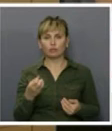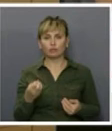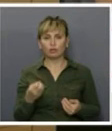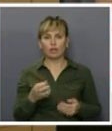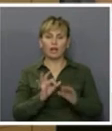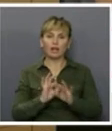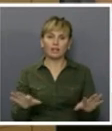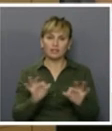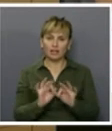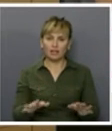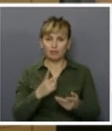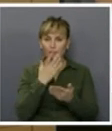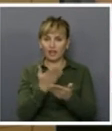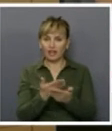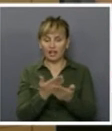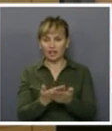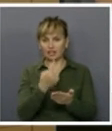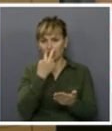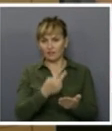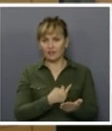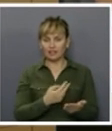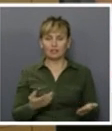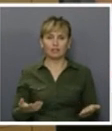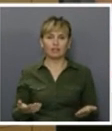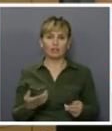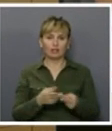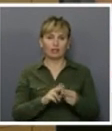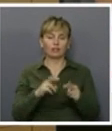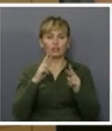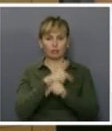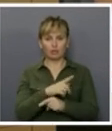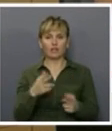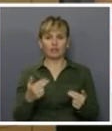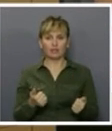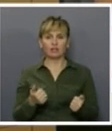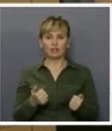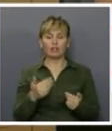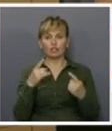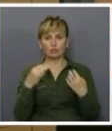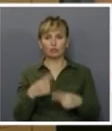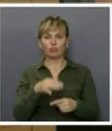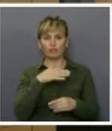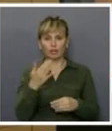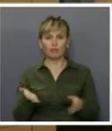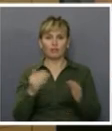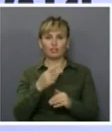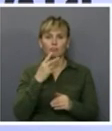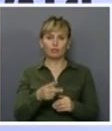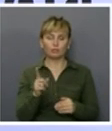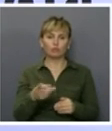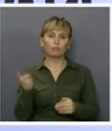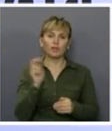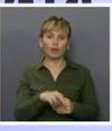где-то раскрываться, да, то есть проблема ведь на самом деле. Но ведь это же неправильно. Это неправильно. Да. Но и с другой стороны, давайте посмотрим. Вот